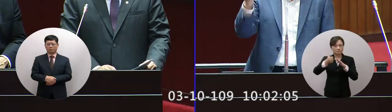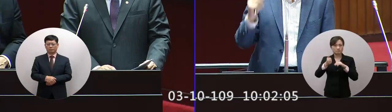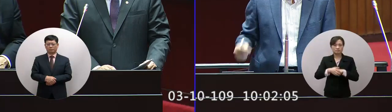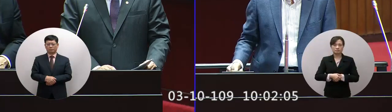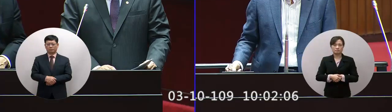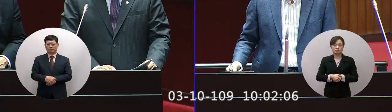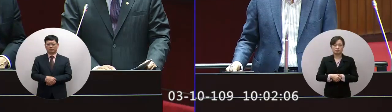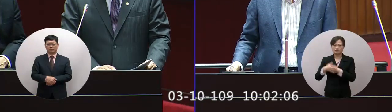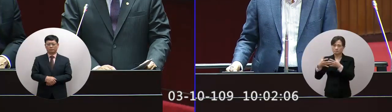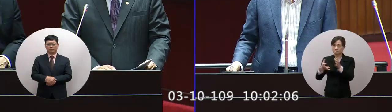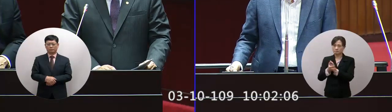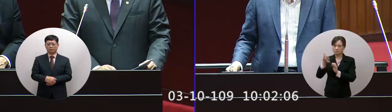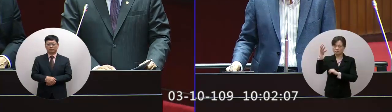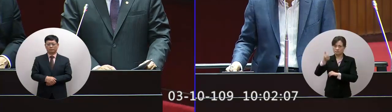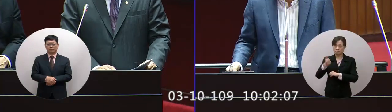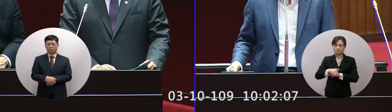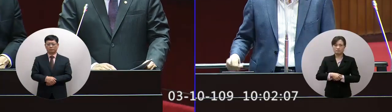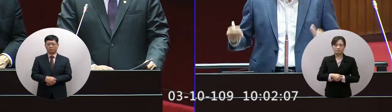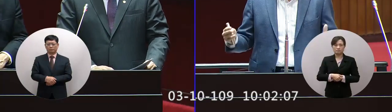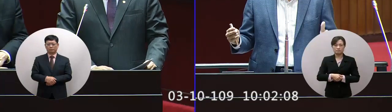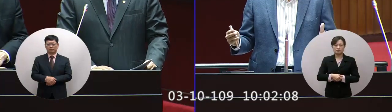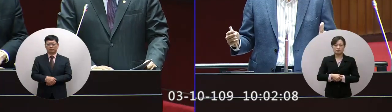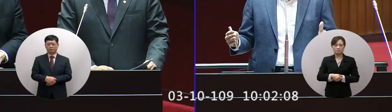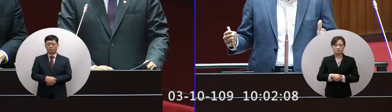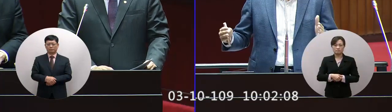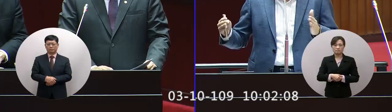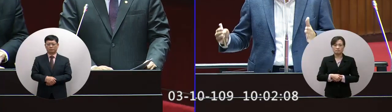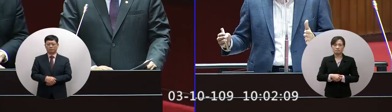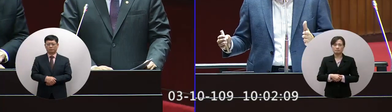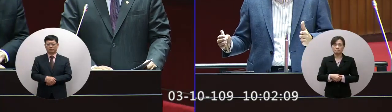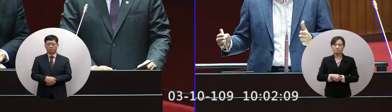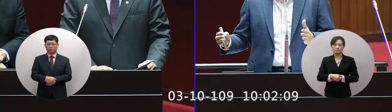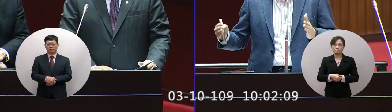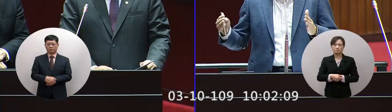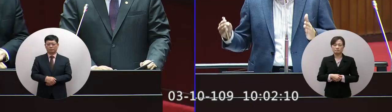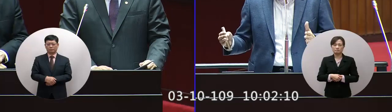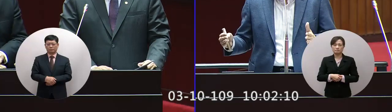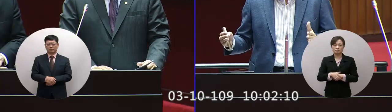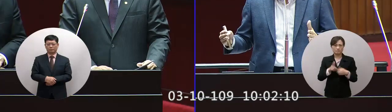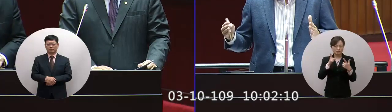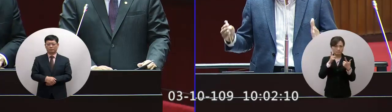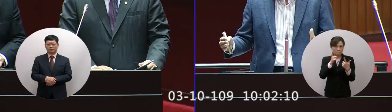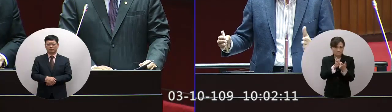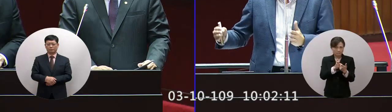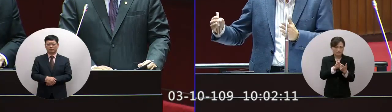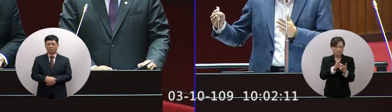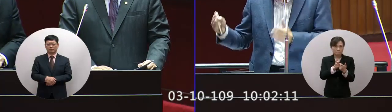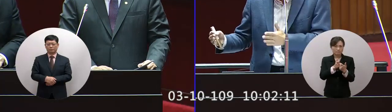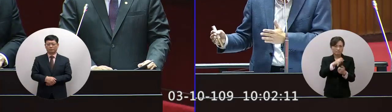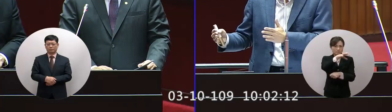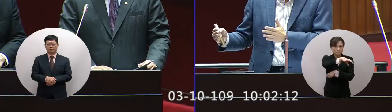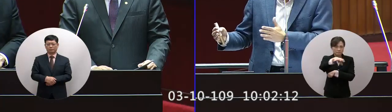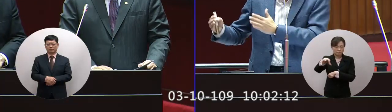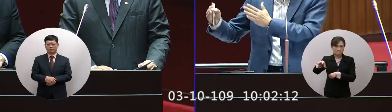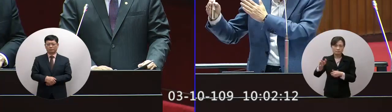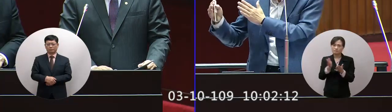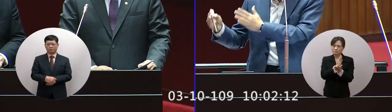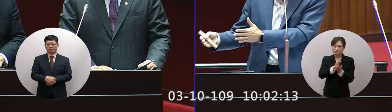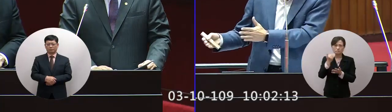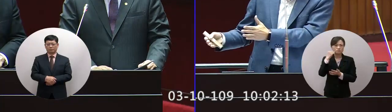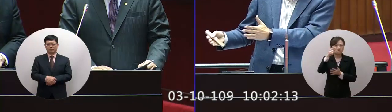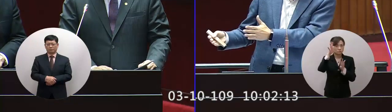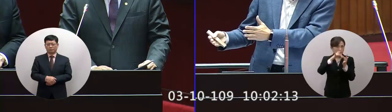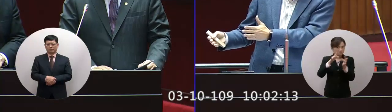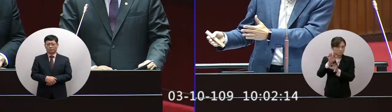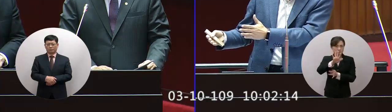个部长能不能配合地方的在评估漏掉的几个大的你们亚